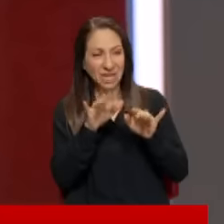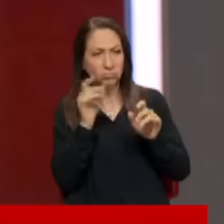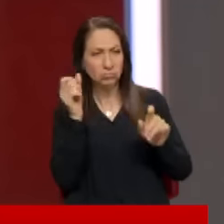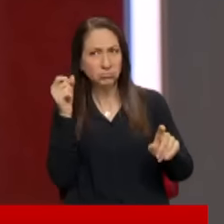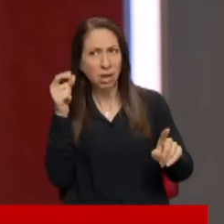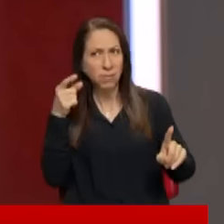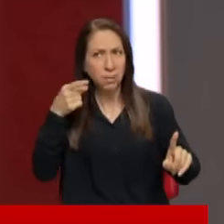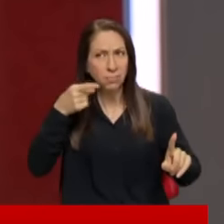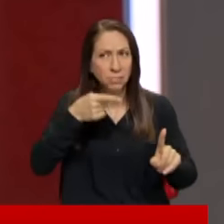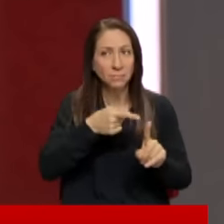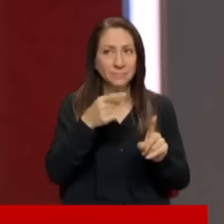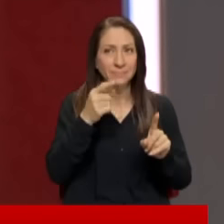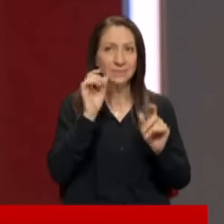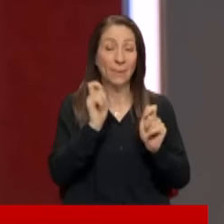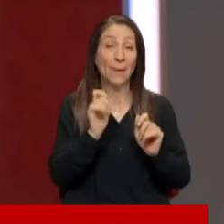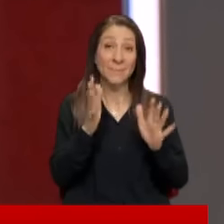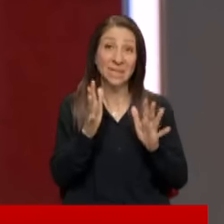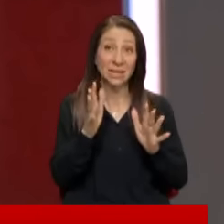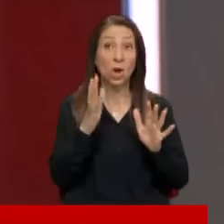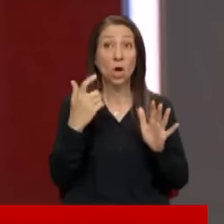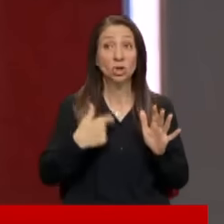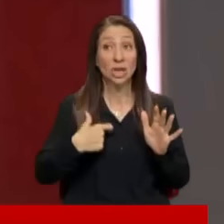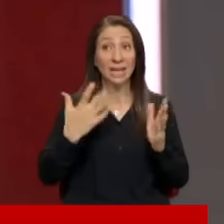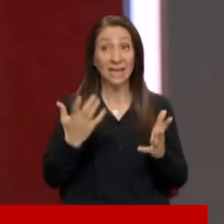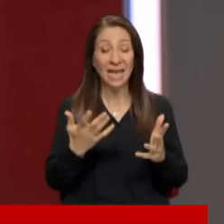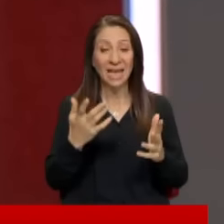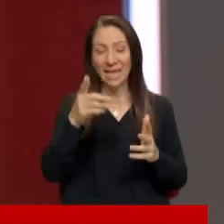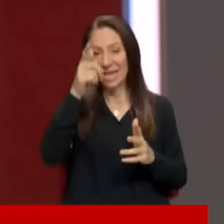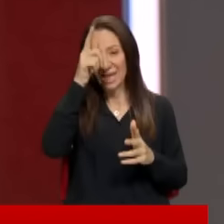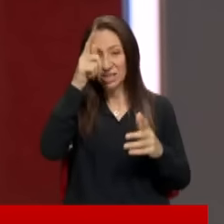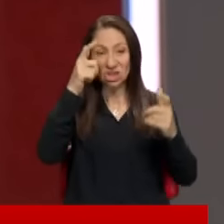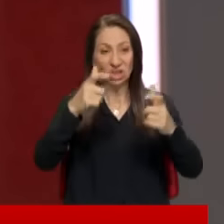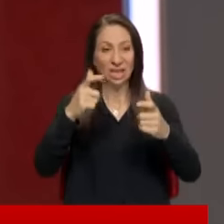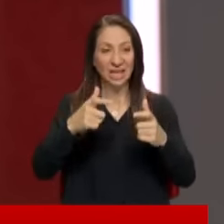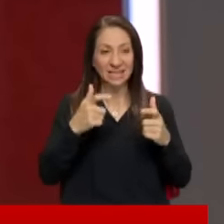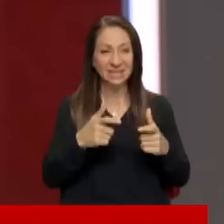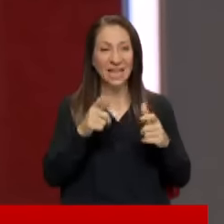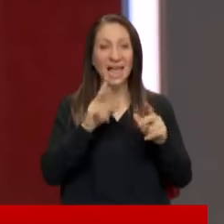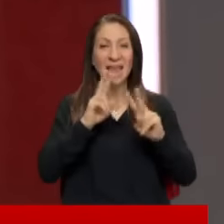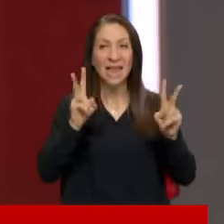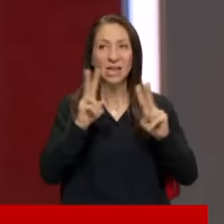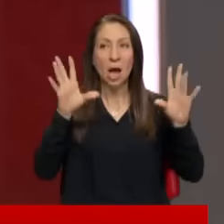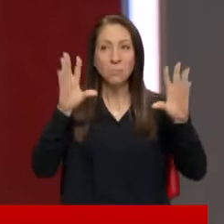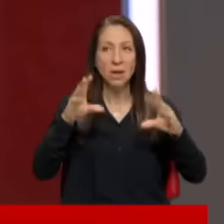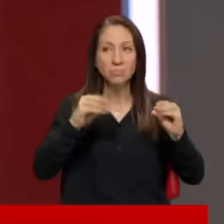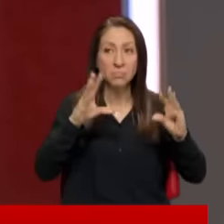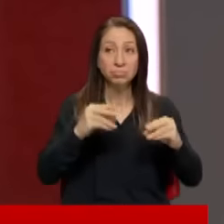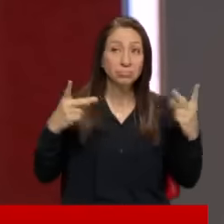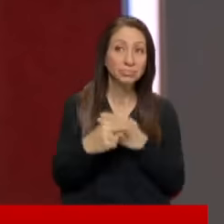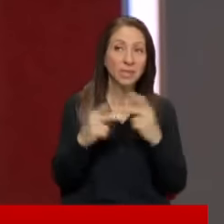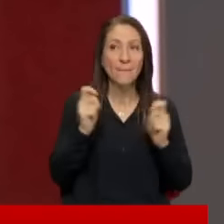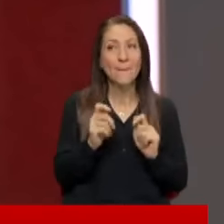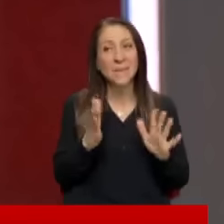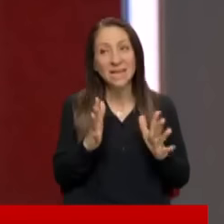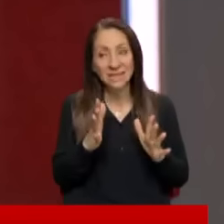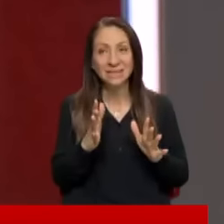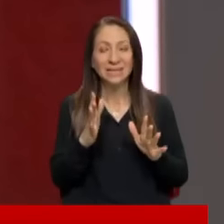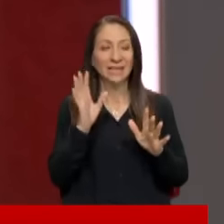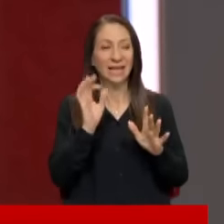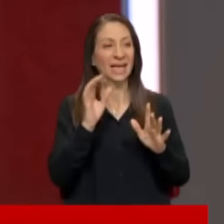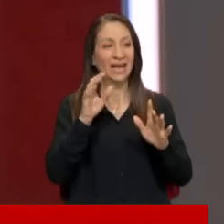İran'a yönelik bir siber saldırı uygulayabilir. Özellikle işte İran'daki şehirlerin elektriklerini kesebilir bir şekilde, onları